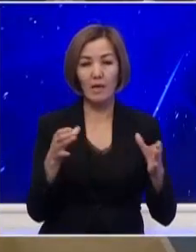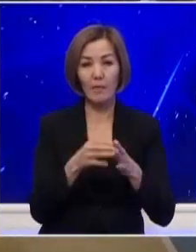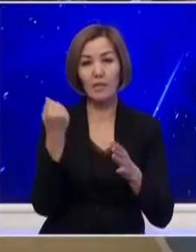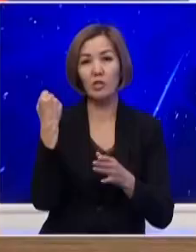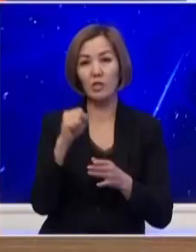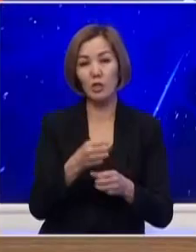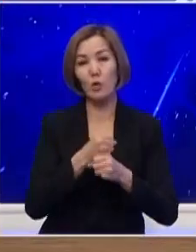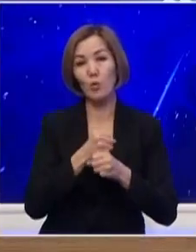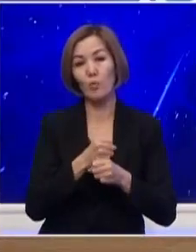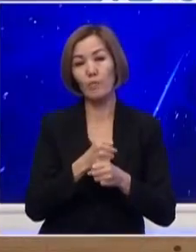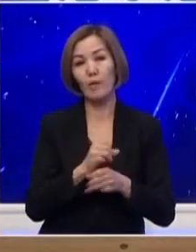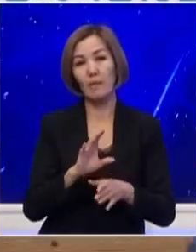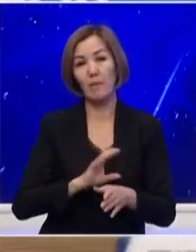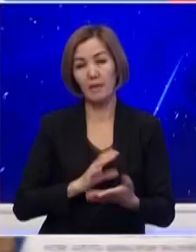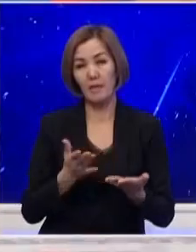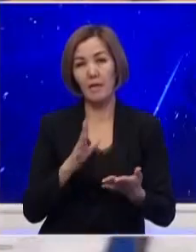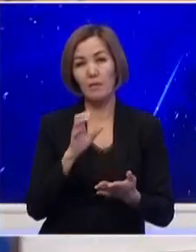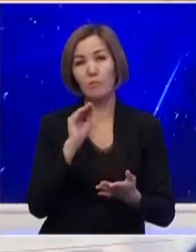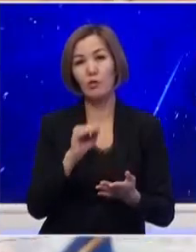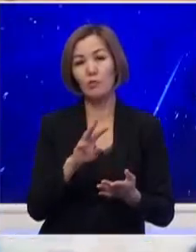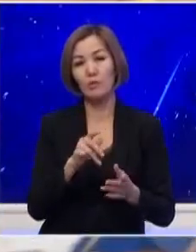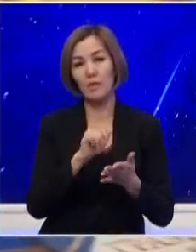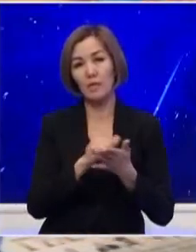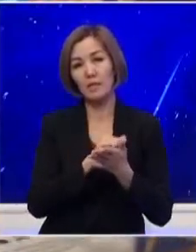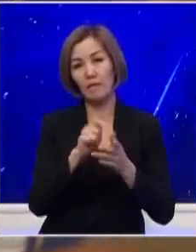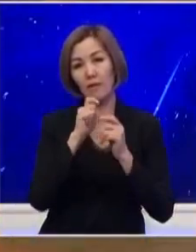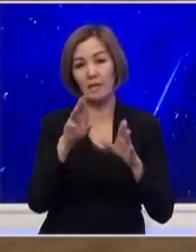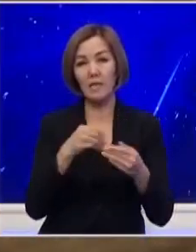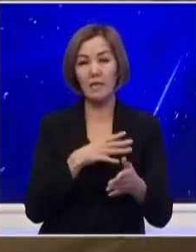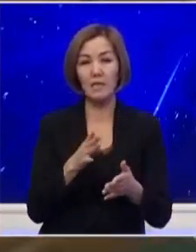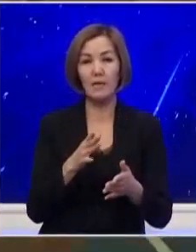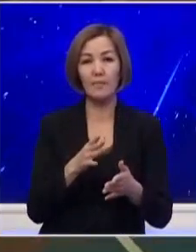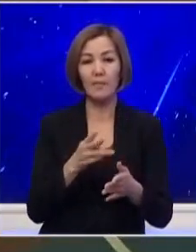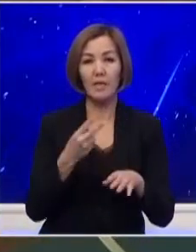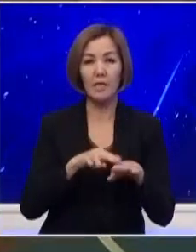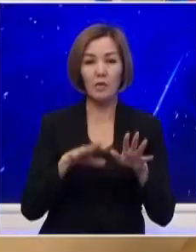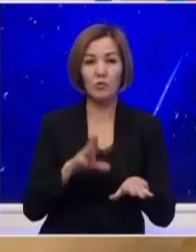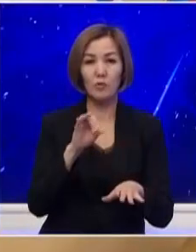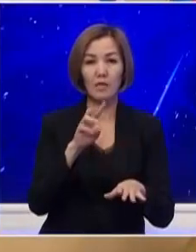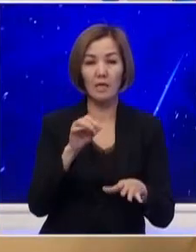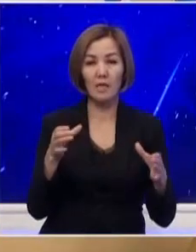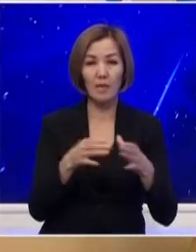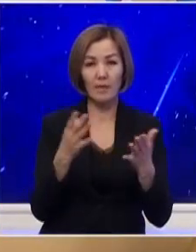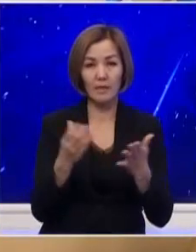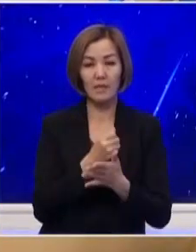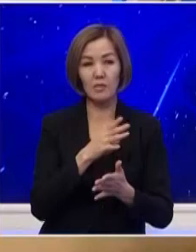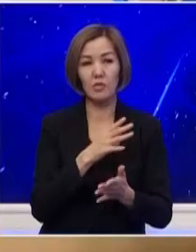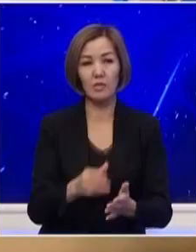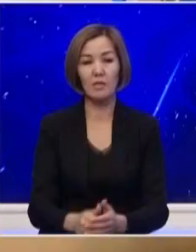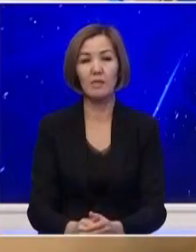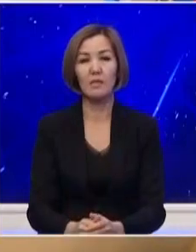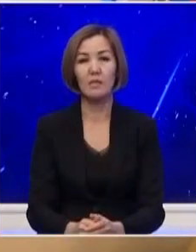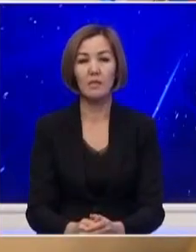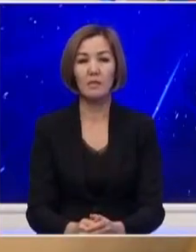Осылайша кубокпен қоса медаль және 500 000 теңгенің сертификатын иеленді. Қола жүлде Сарқан ауданының командасына бұйырды. Жарқын Нұрланұлы,